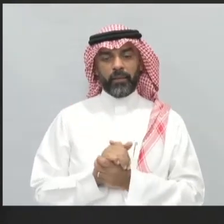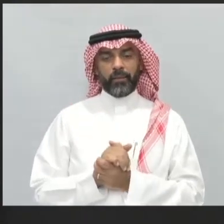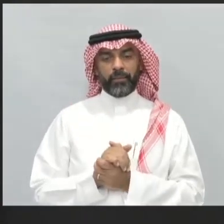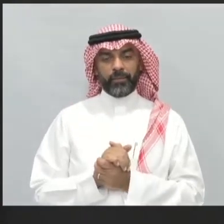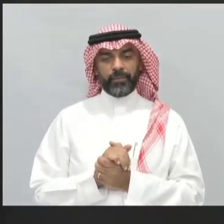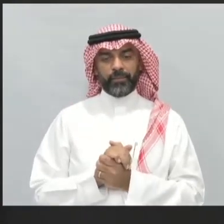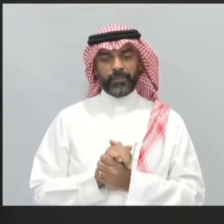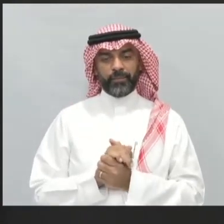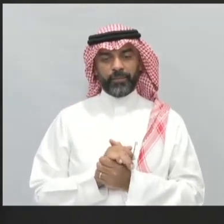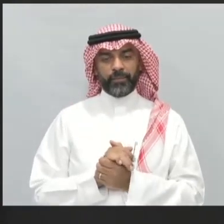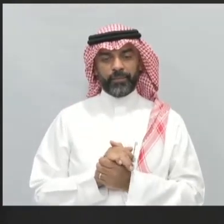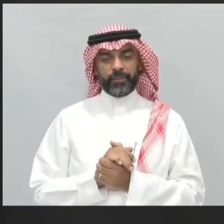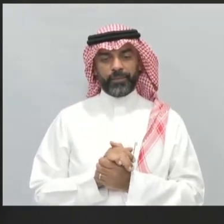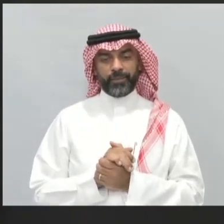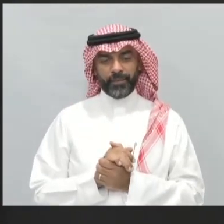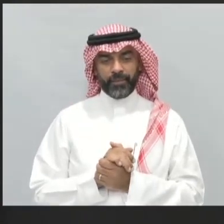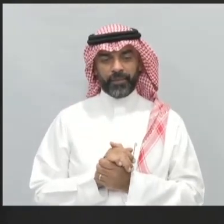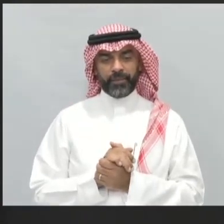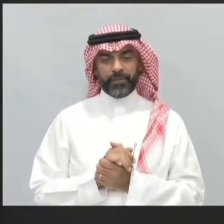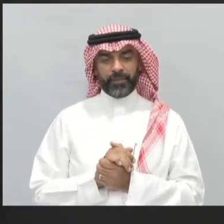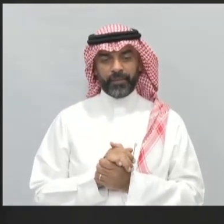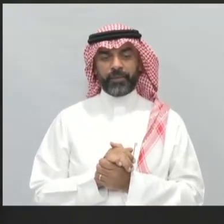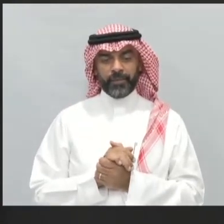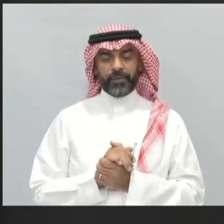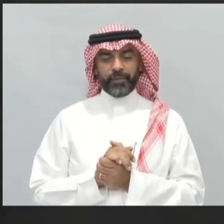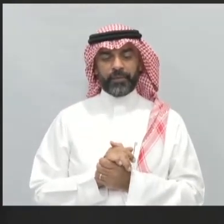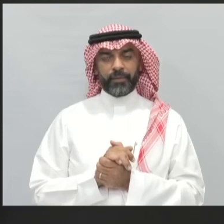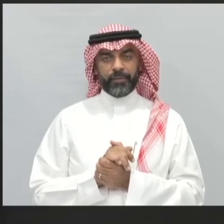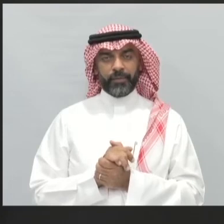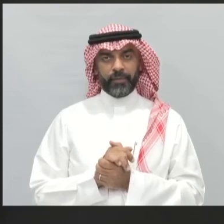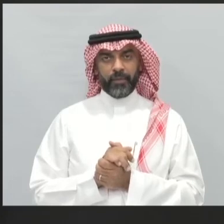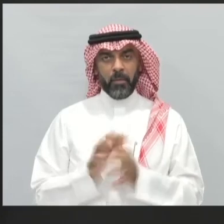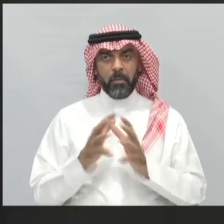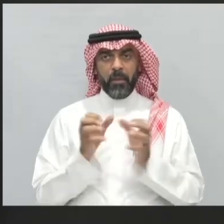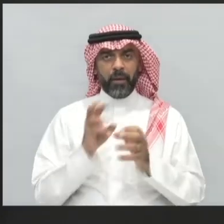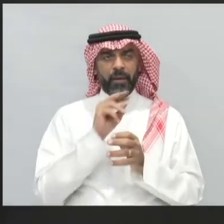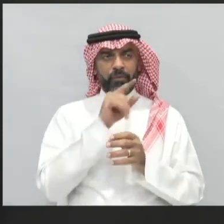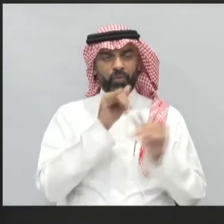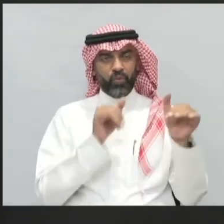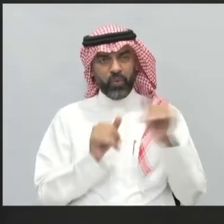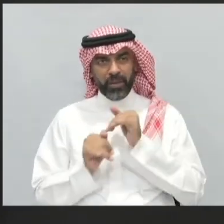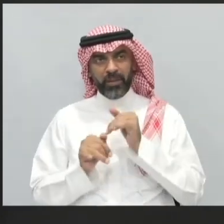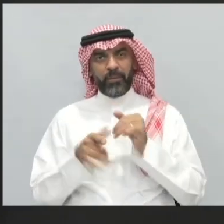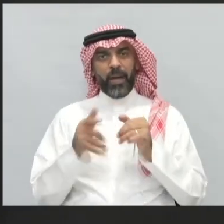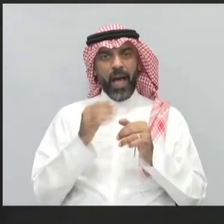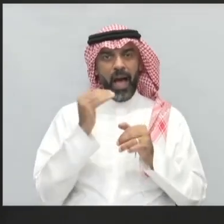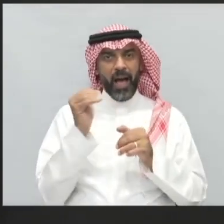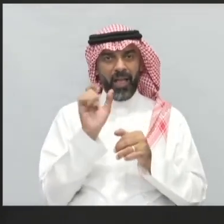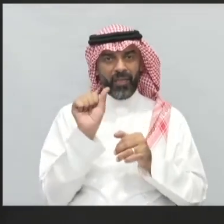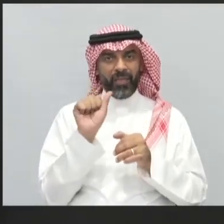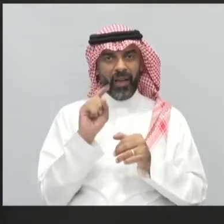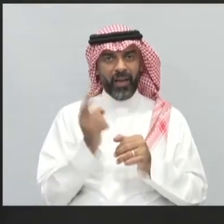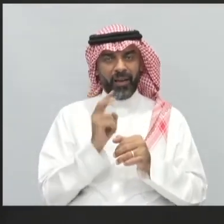حضرت وصلت جميعها بنفس المعنى تعطي اشاره الى ان